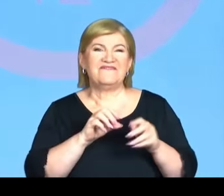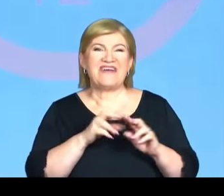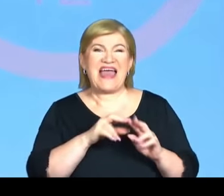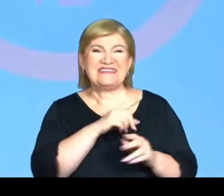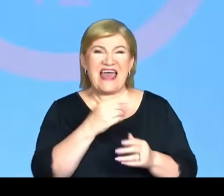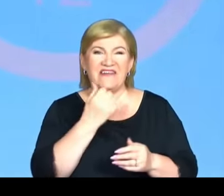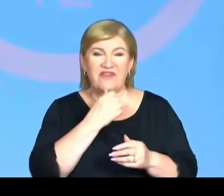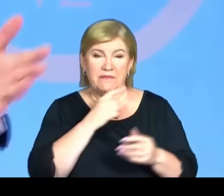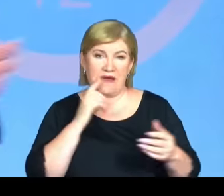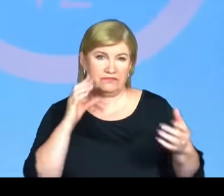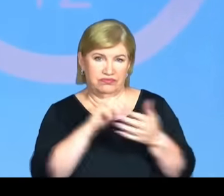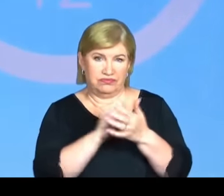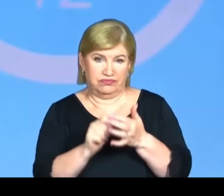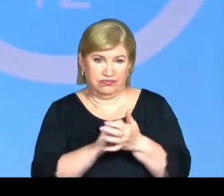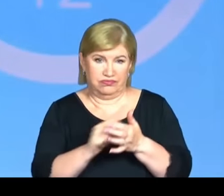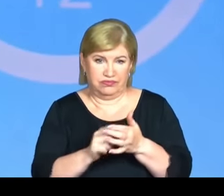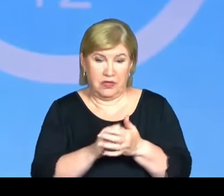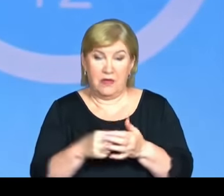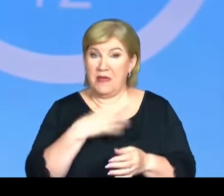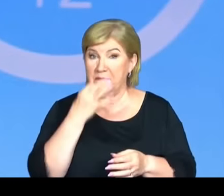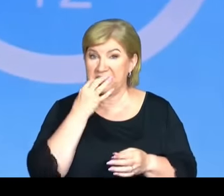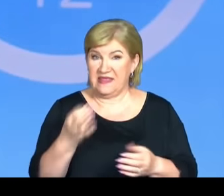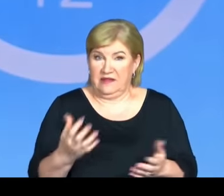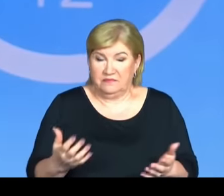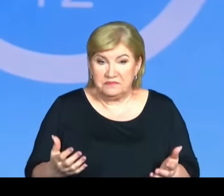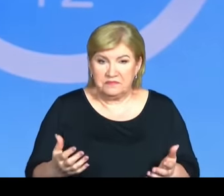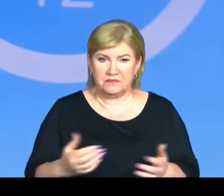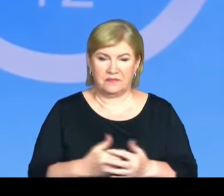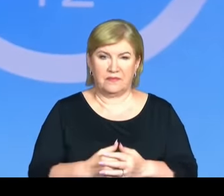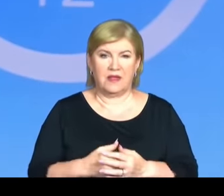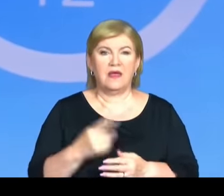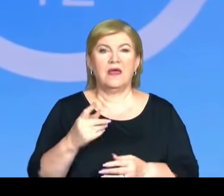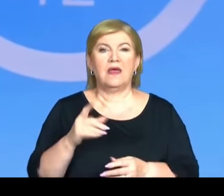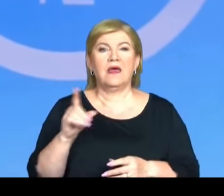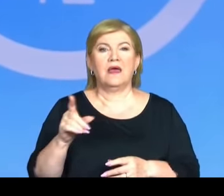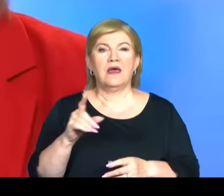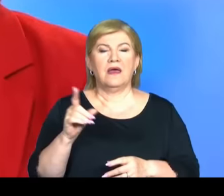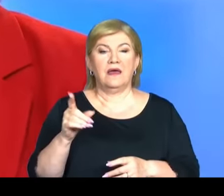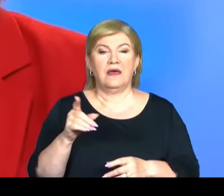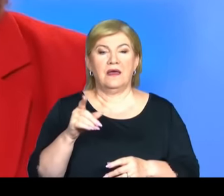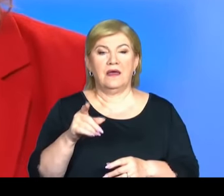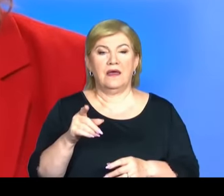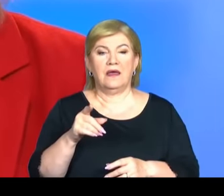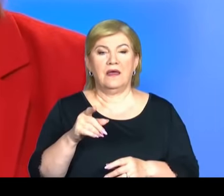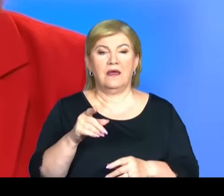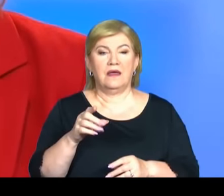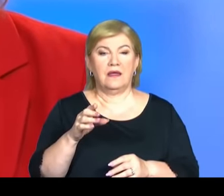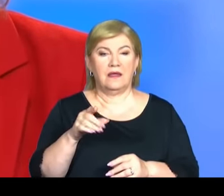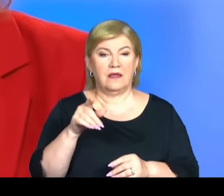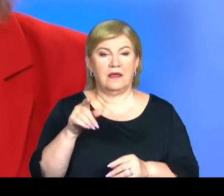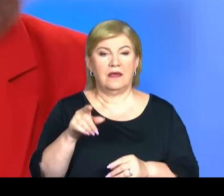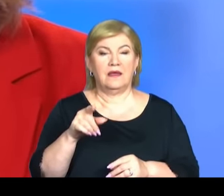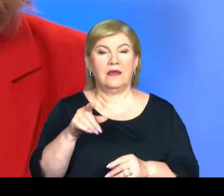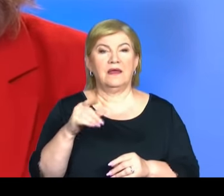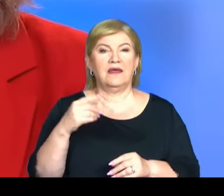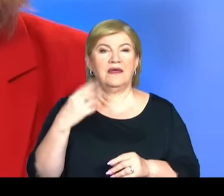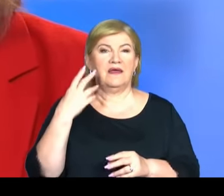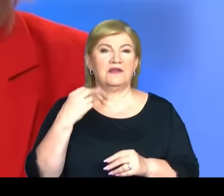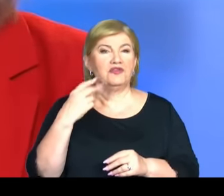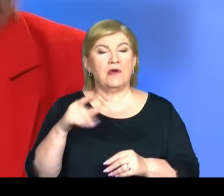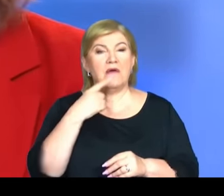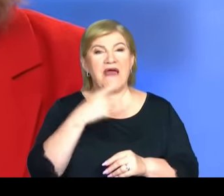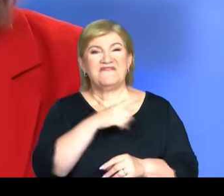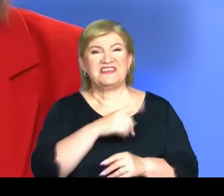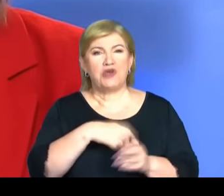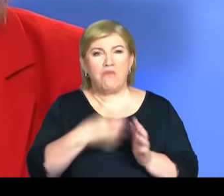pýtajú europoslanci, bola to nová situácia. No, takže... bola to no... Áno, krátka reakcia, lebo pán Fico, pána Fica, ja nechávate rozprávať pomaly. Ale vás nechávam,